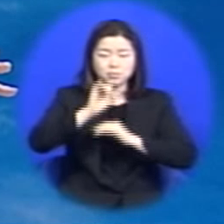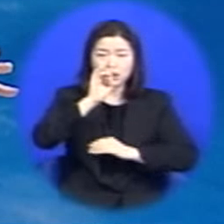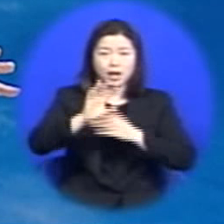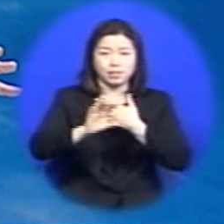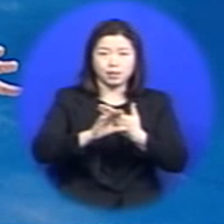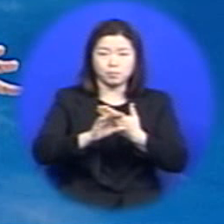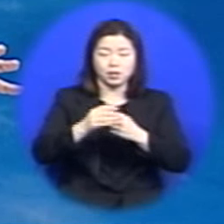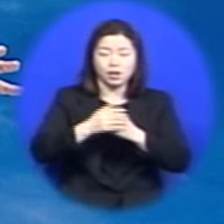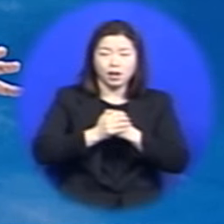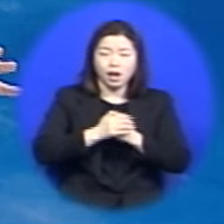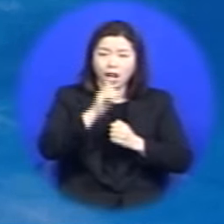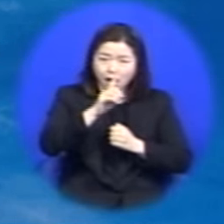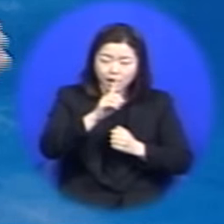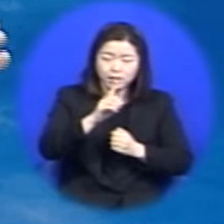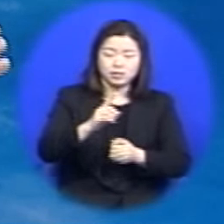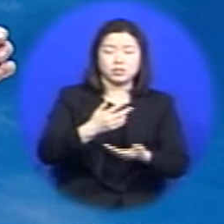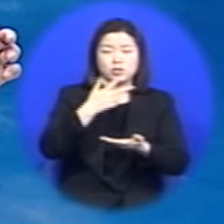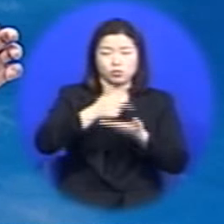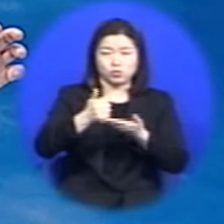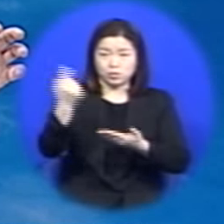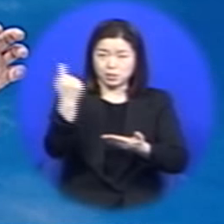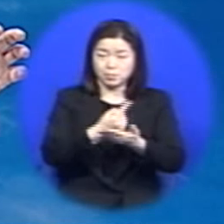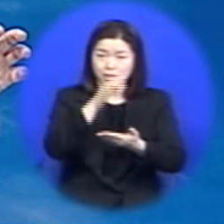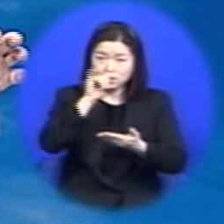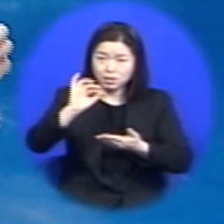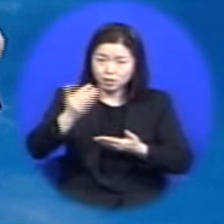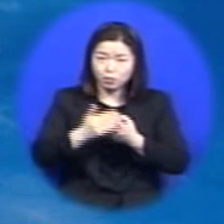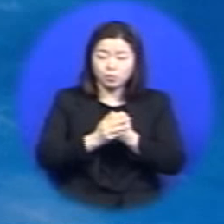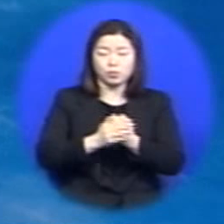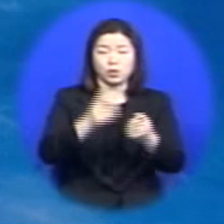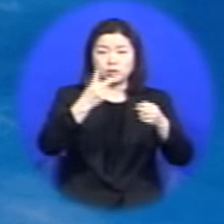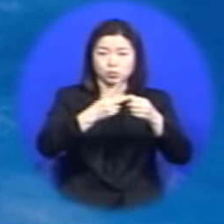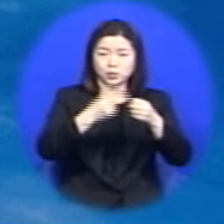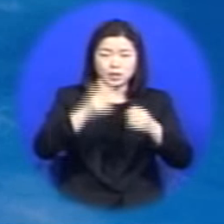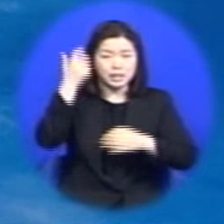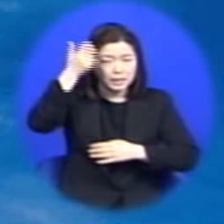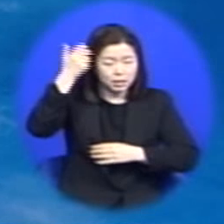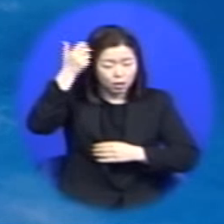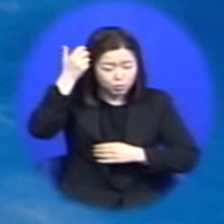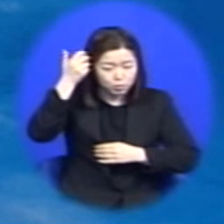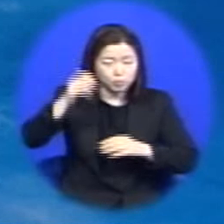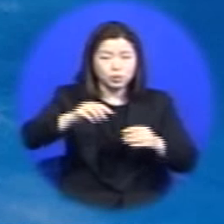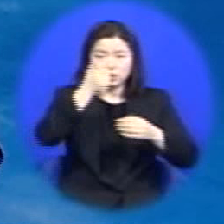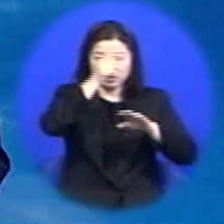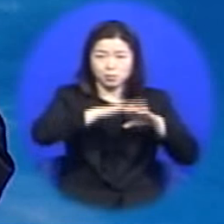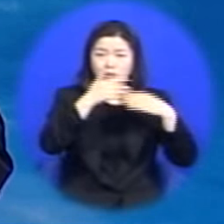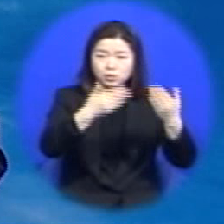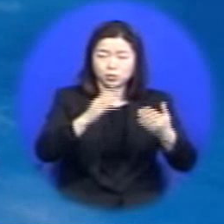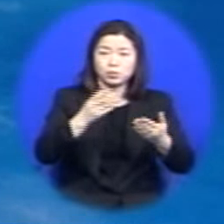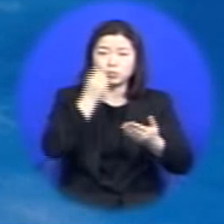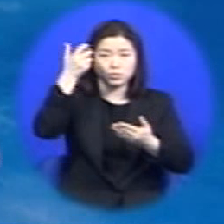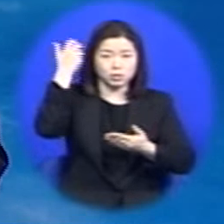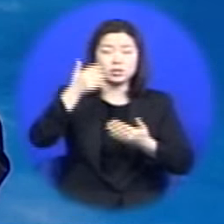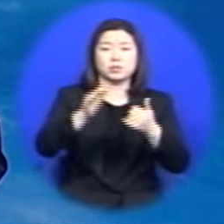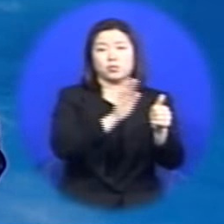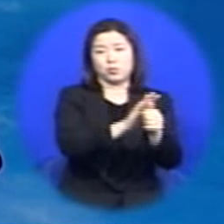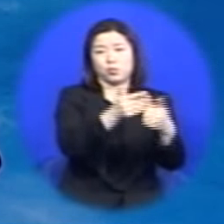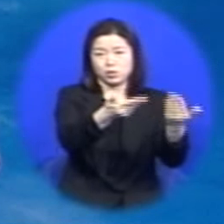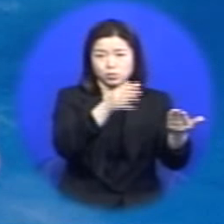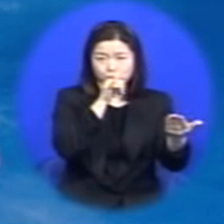돼요. 영으로 예배하는 겁니다. 성령께서 그렇게 해주세요. 두 번째는